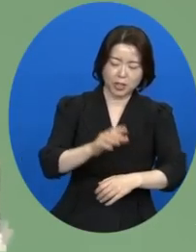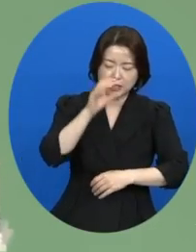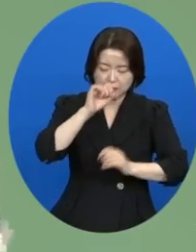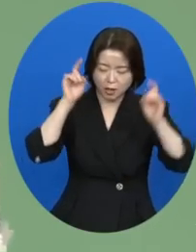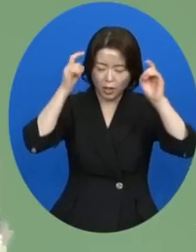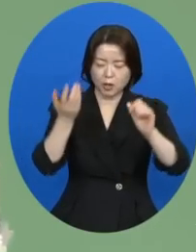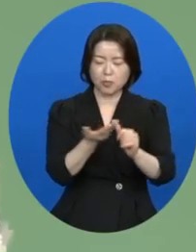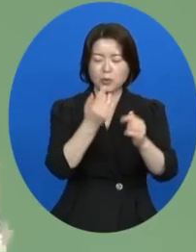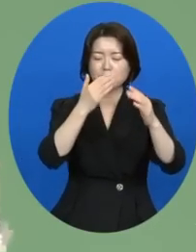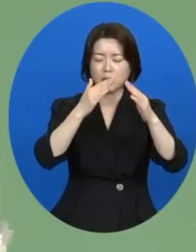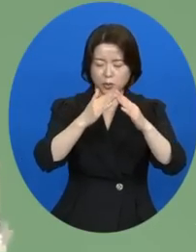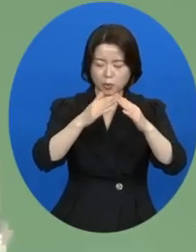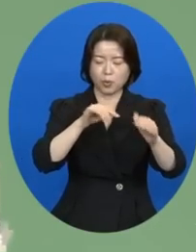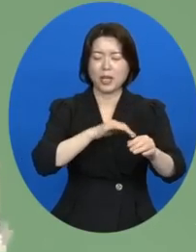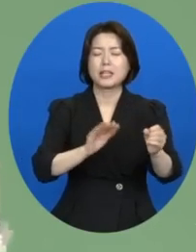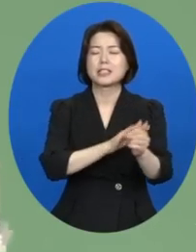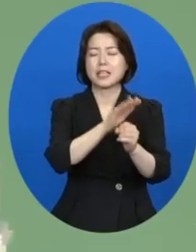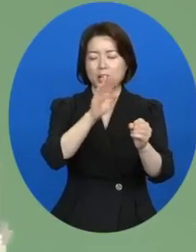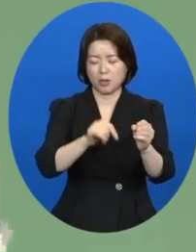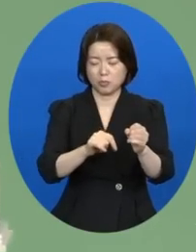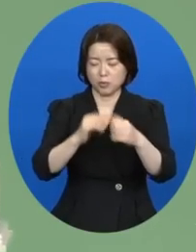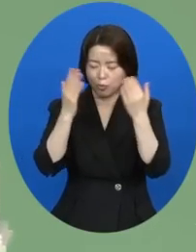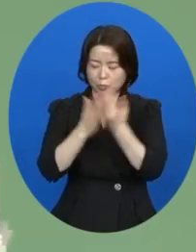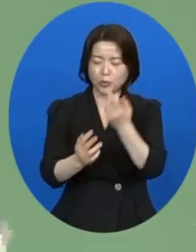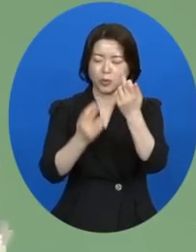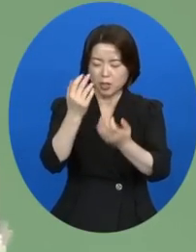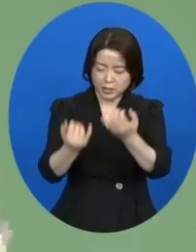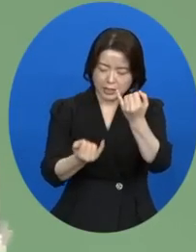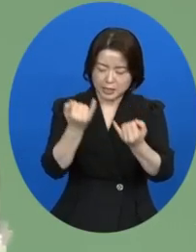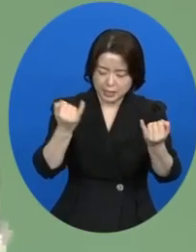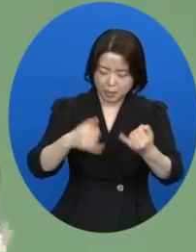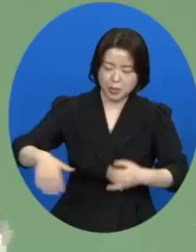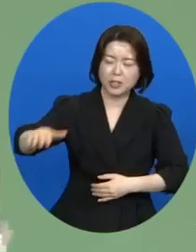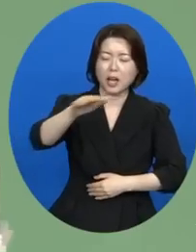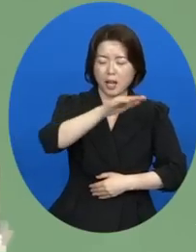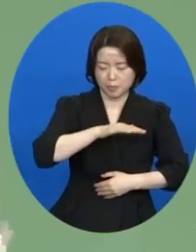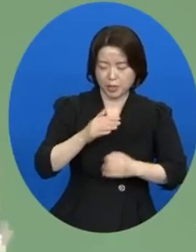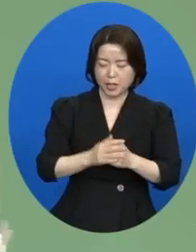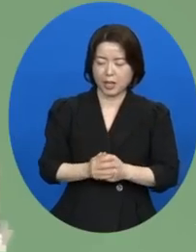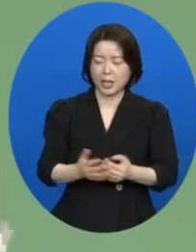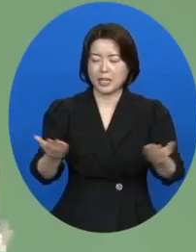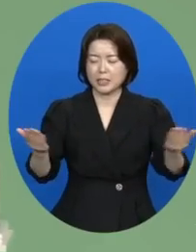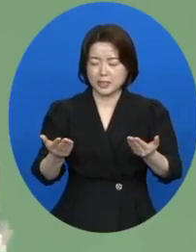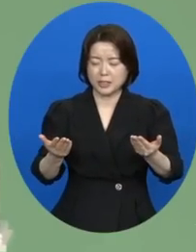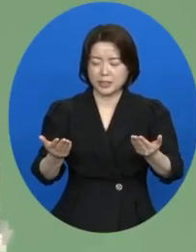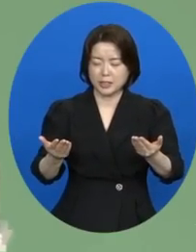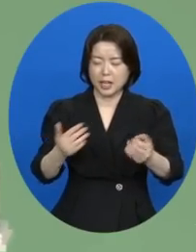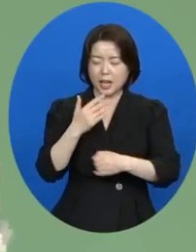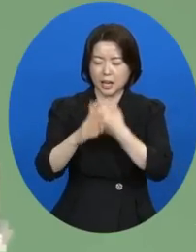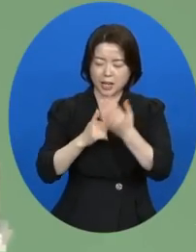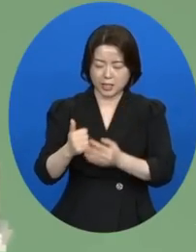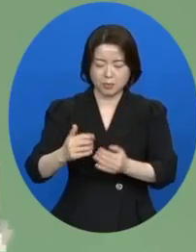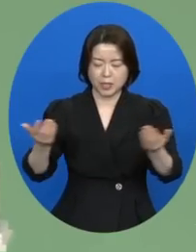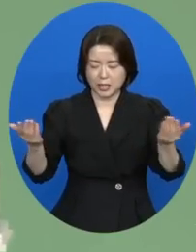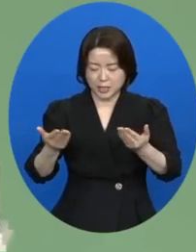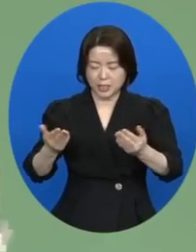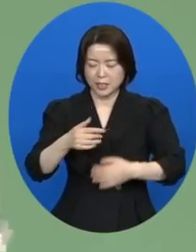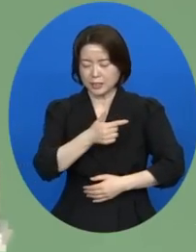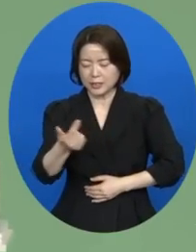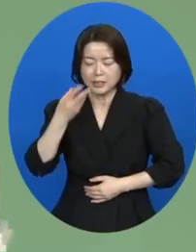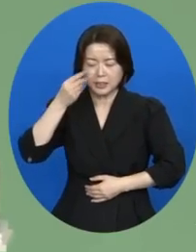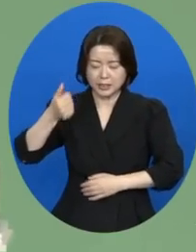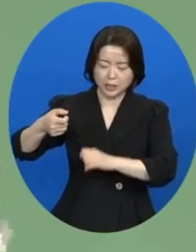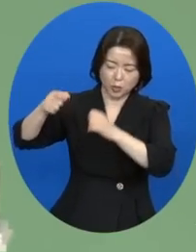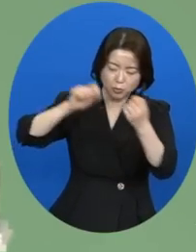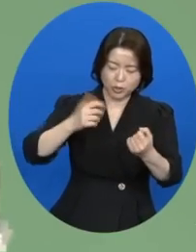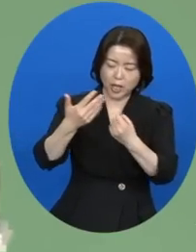교회 사랑부 모든 형제 자매님들과 사역에 큰 기름 부으심과